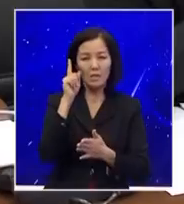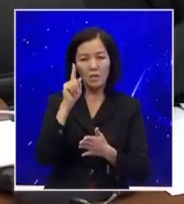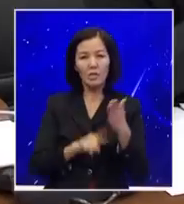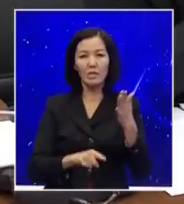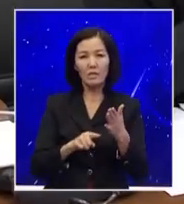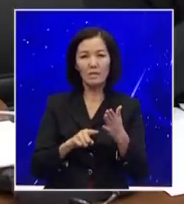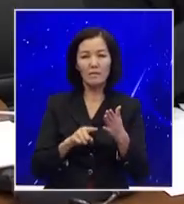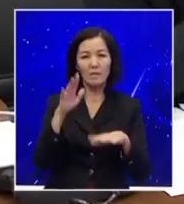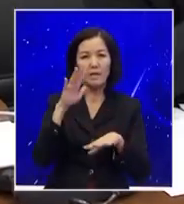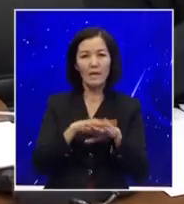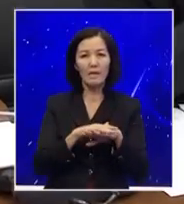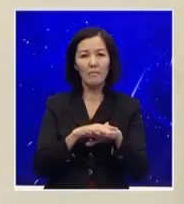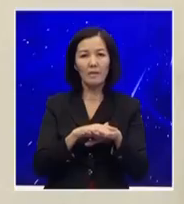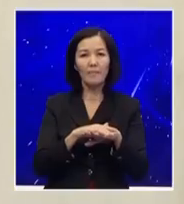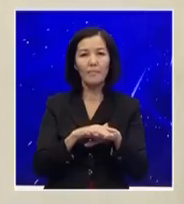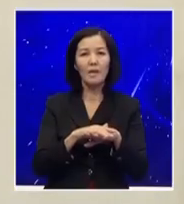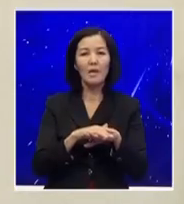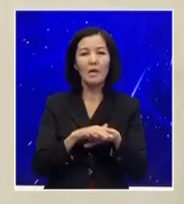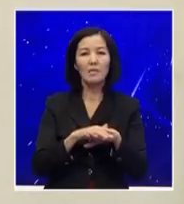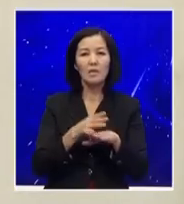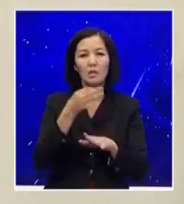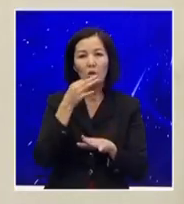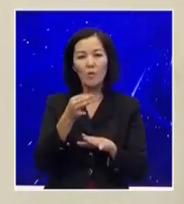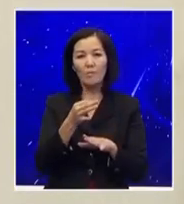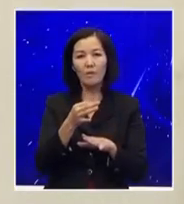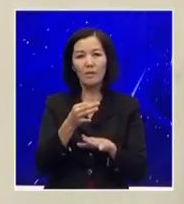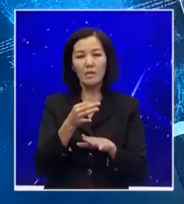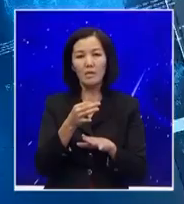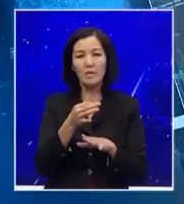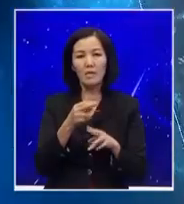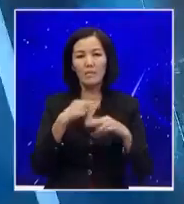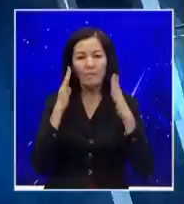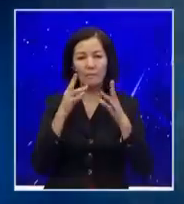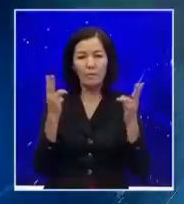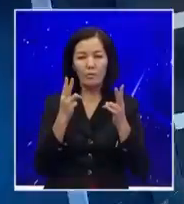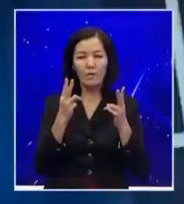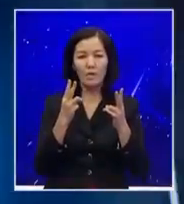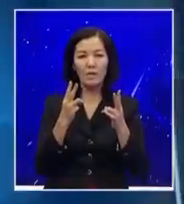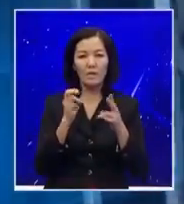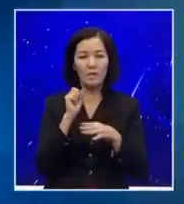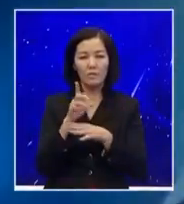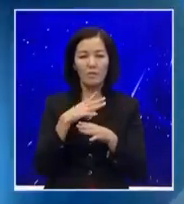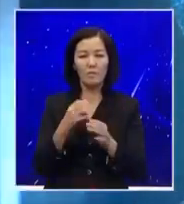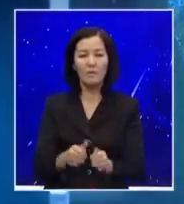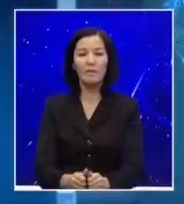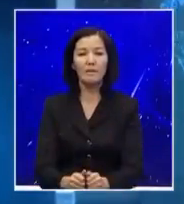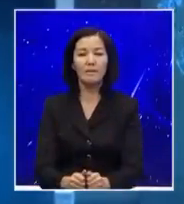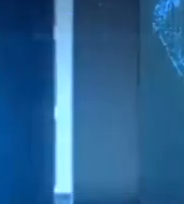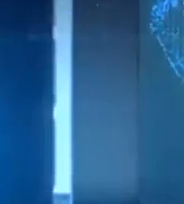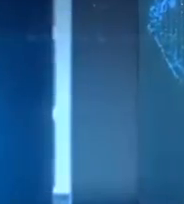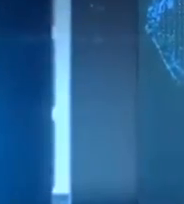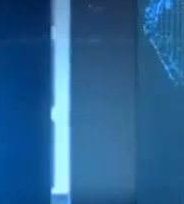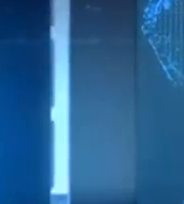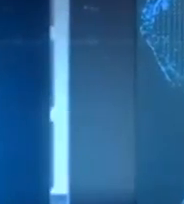жетеміз деді әкім жиынды қорытындылап, аппаратын аса жауапкершілікке шақырып. Алмат Хамид, Жаслан Шынгенже,